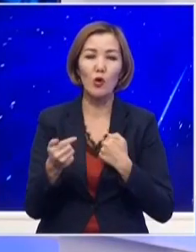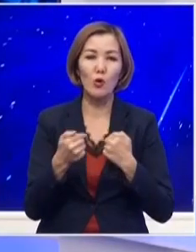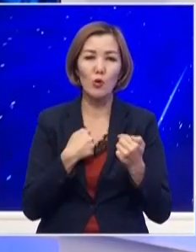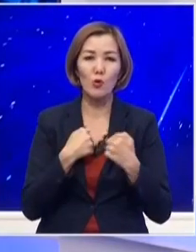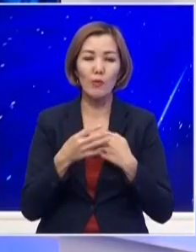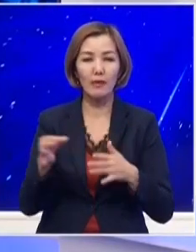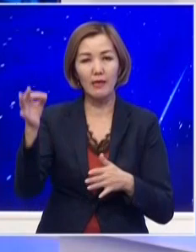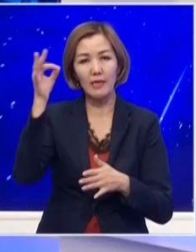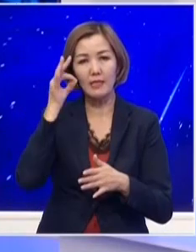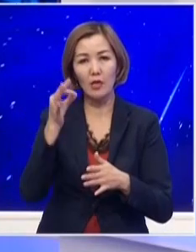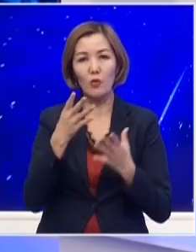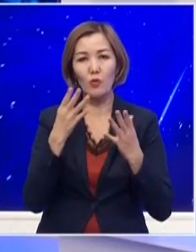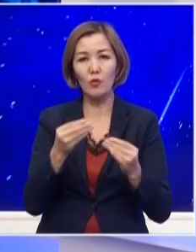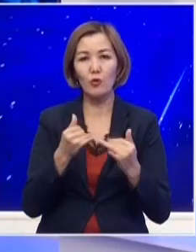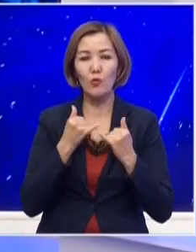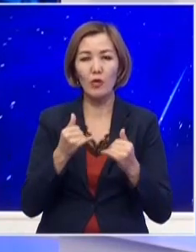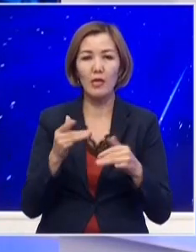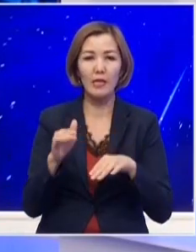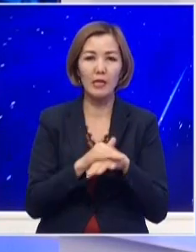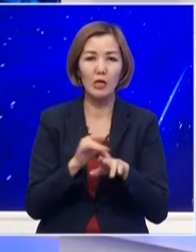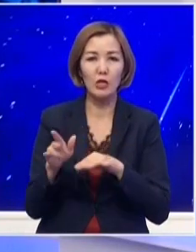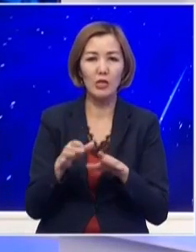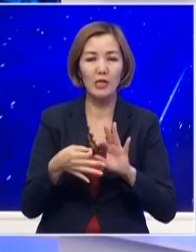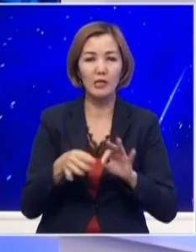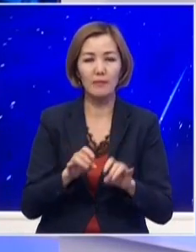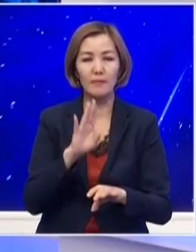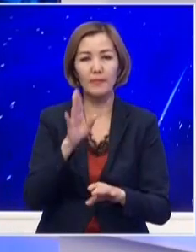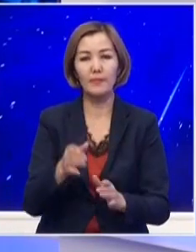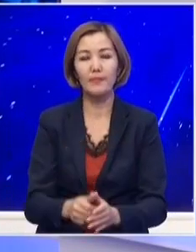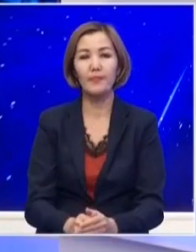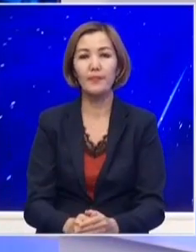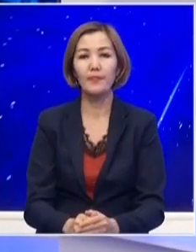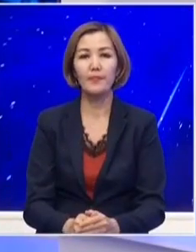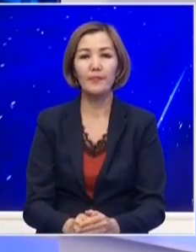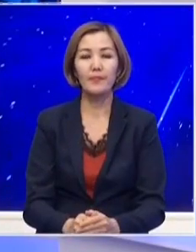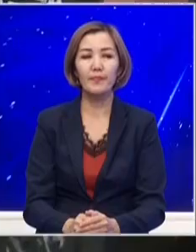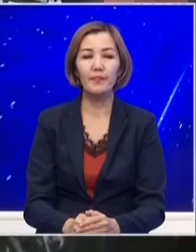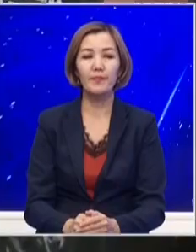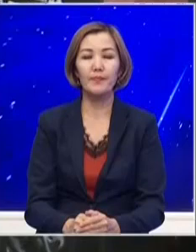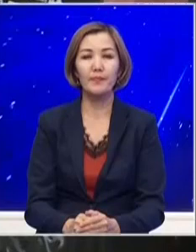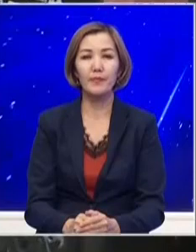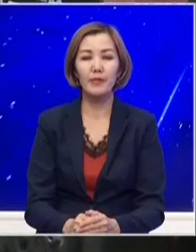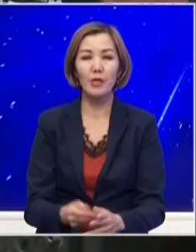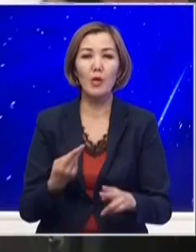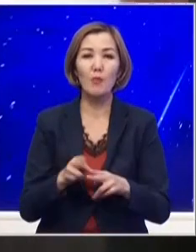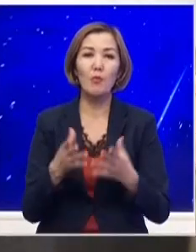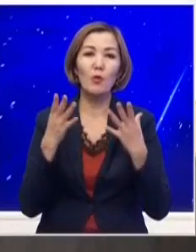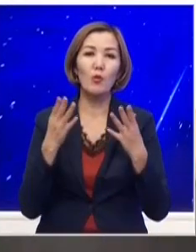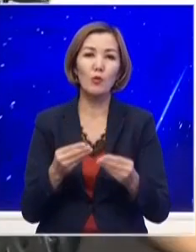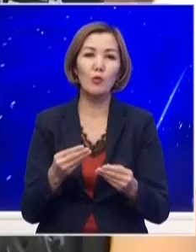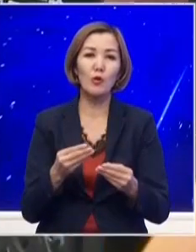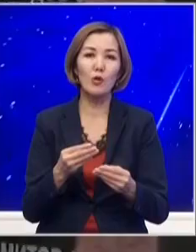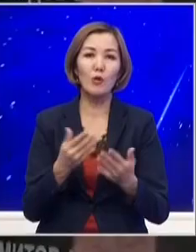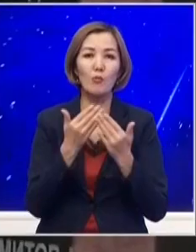құрбандарын еске алу күніне орайласқан игі шара туралы келесі бейне материалда. Бұл күні жаңалықтағы музейге